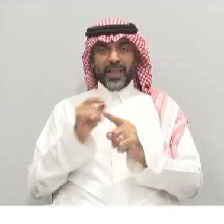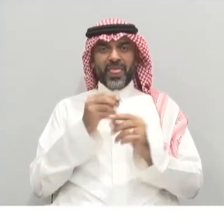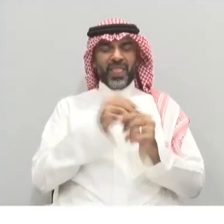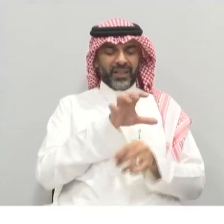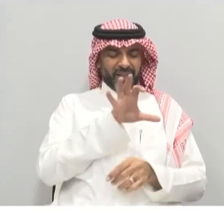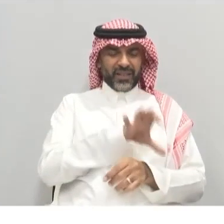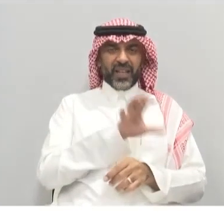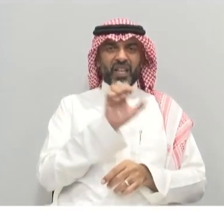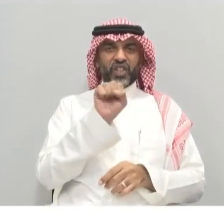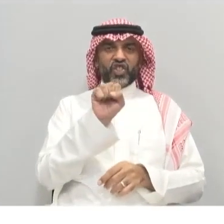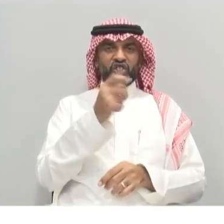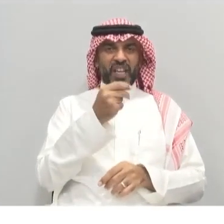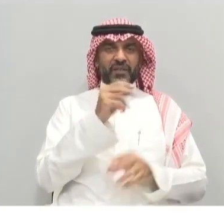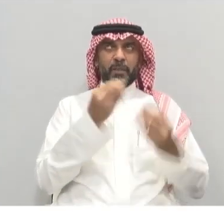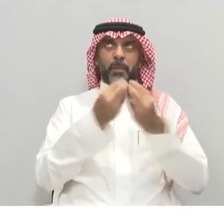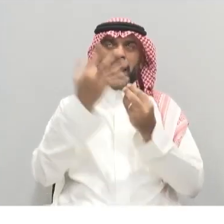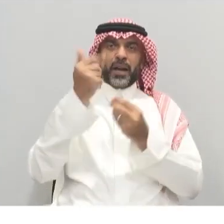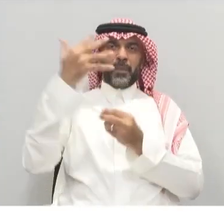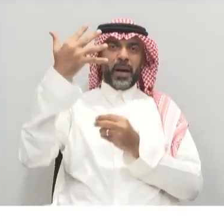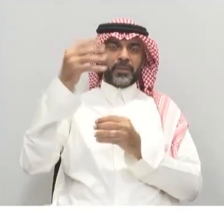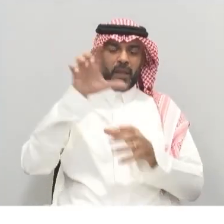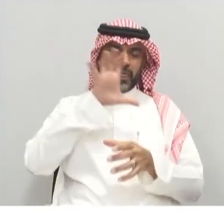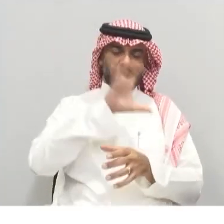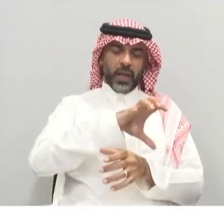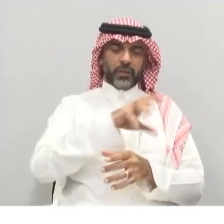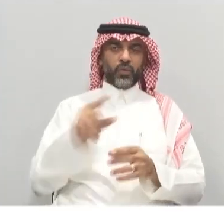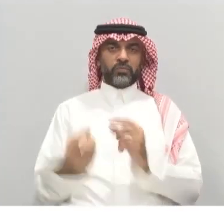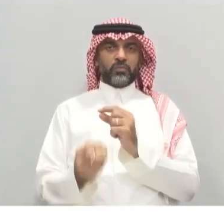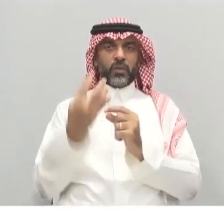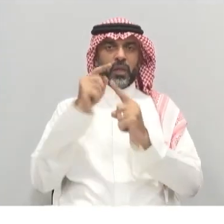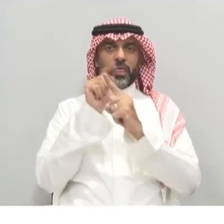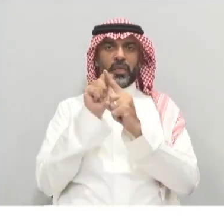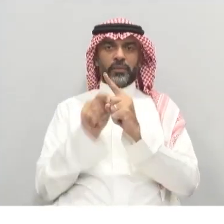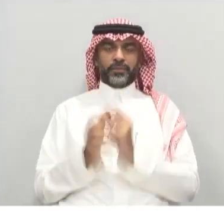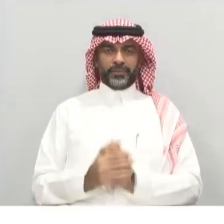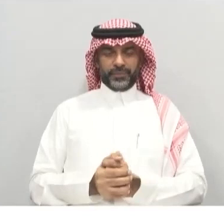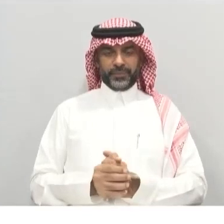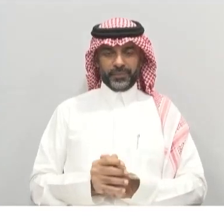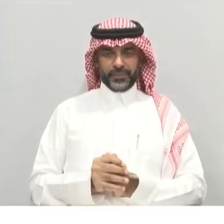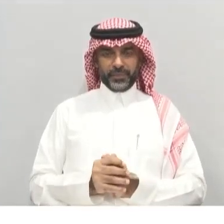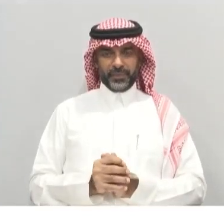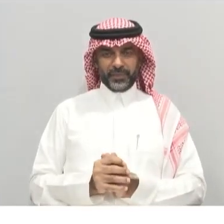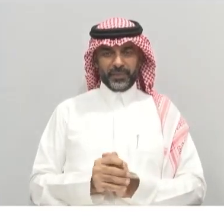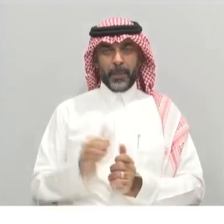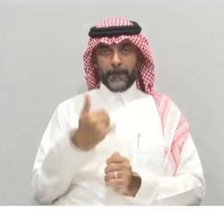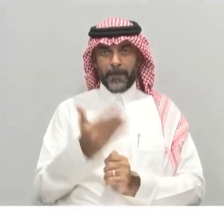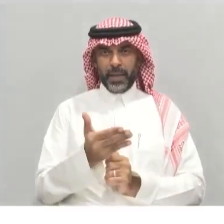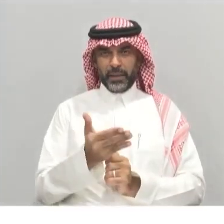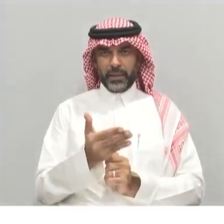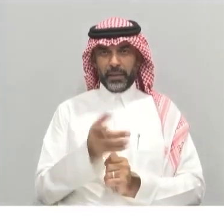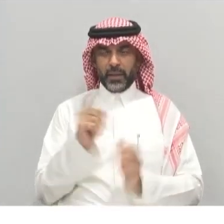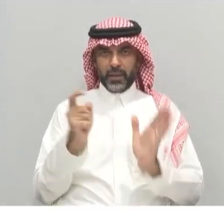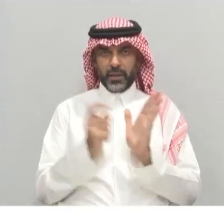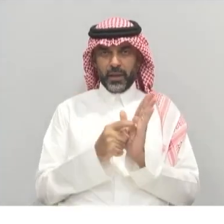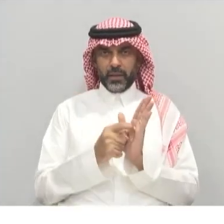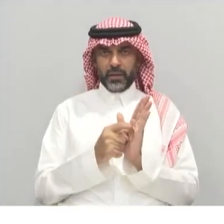مع مفتاح رقم خمسه وستظهر العمل على علامه النسبه المئويه بعد ذلك نضغط